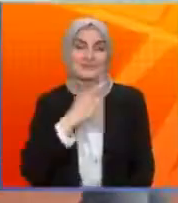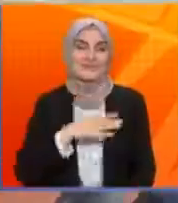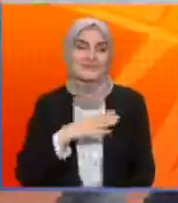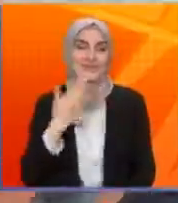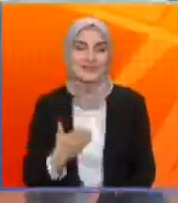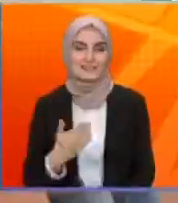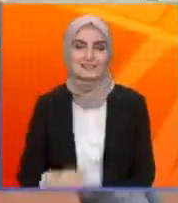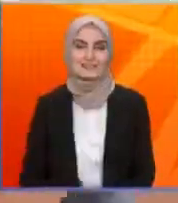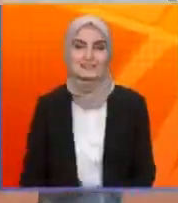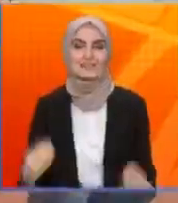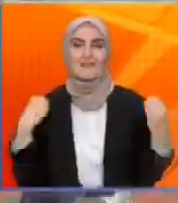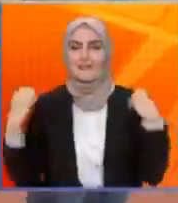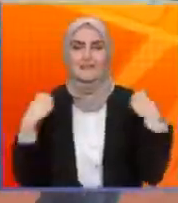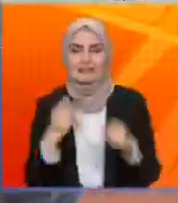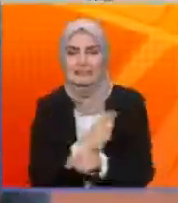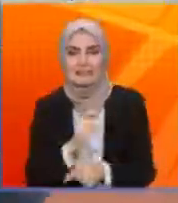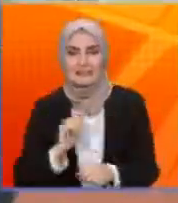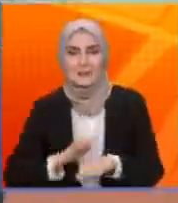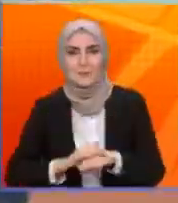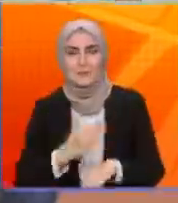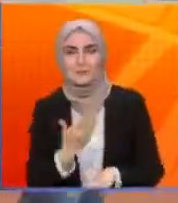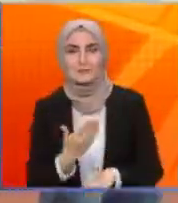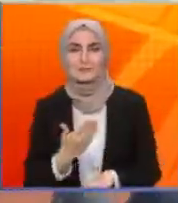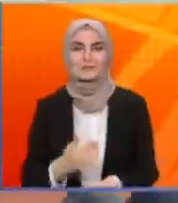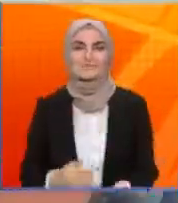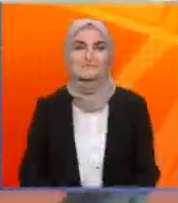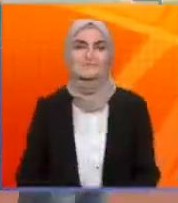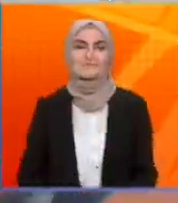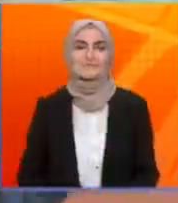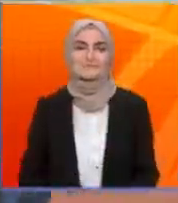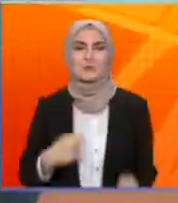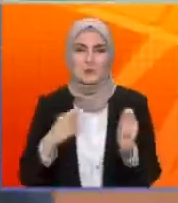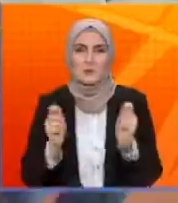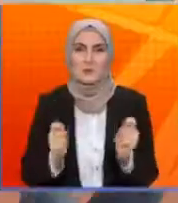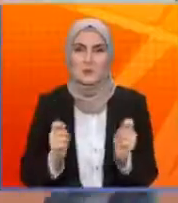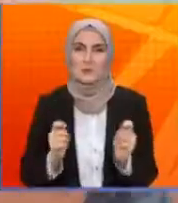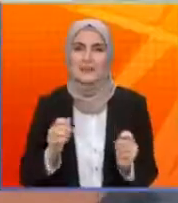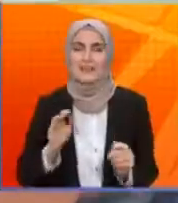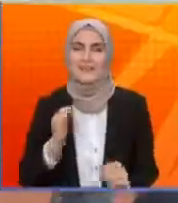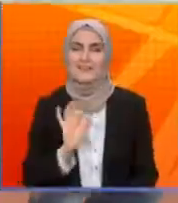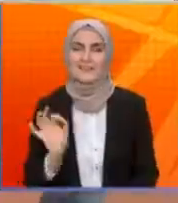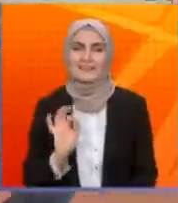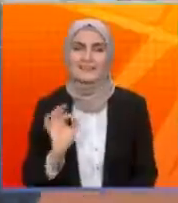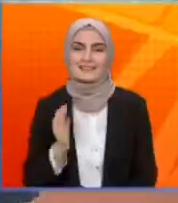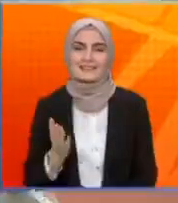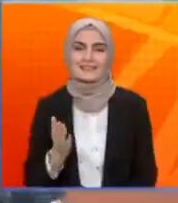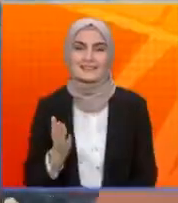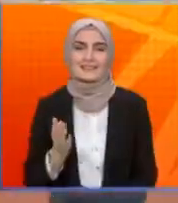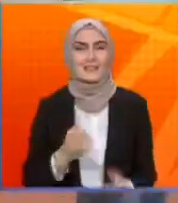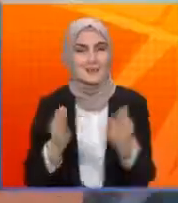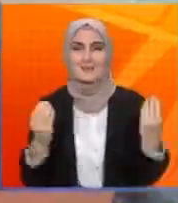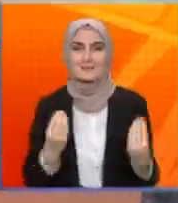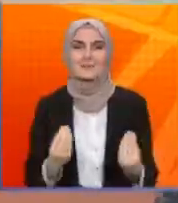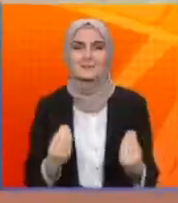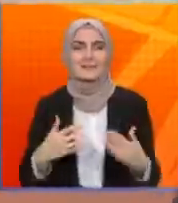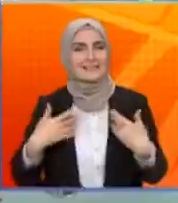hareketi yapıyorsunuz? Eli kaldı yukarı, bir de aşağıya yukarı. Aşağıya yukarı kaldı. Zorluyor mu sizi? Zorluyoruz. Ben de onları yoruluyor ama dinlenmem fakat ben sporcu